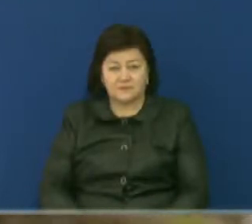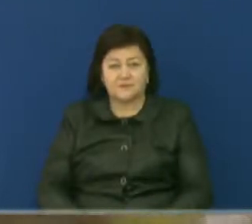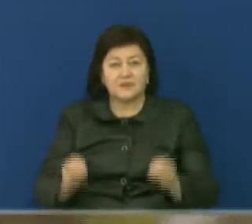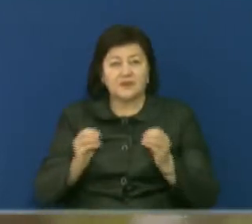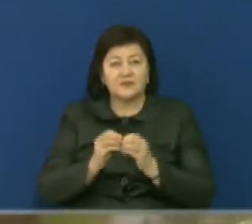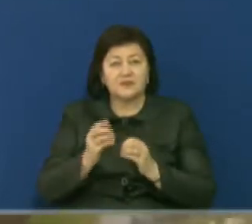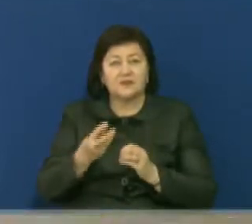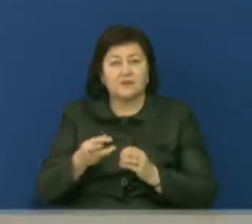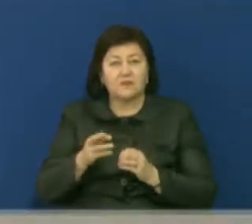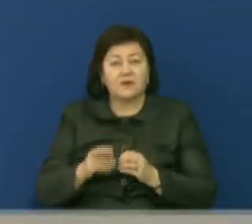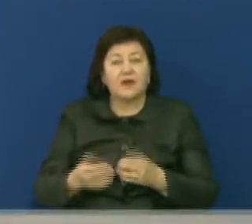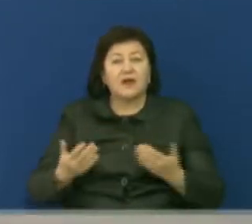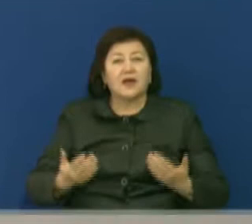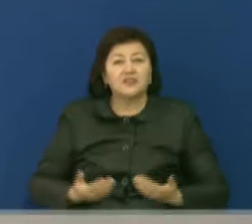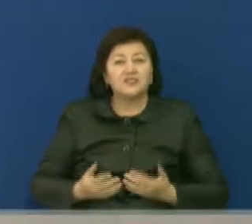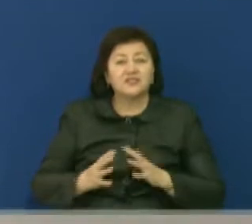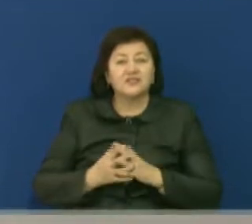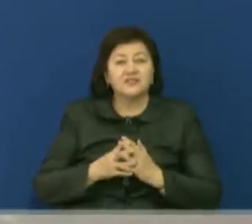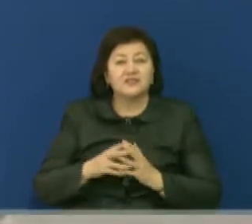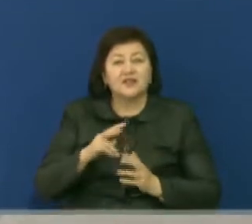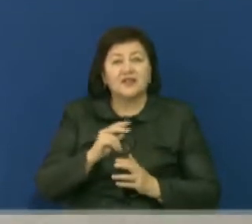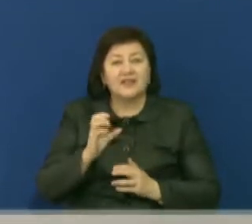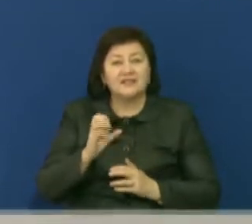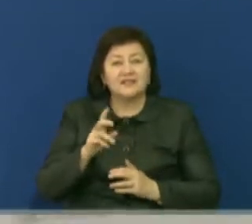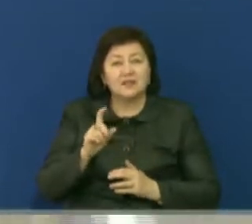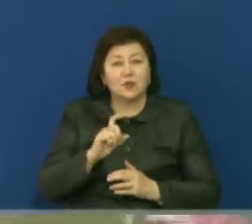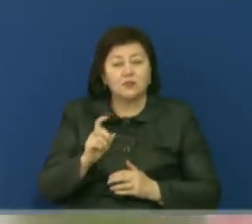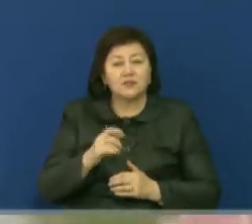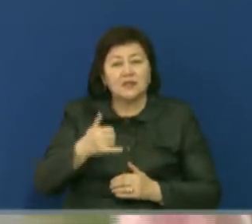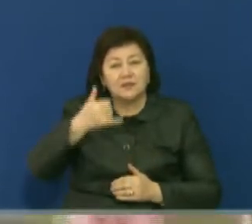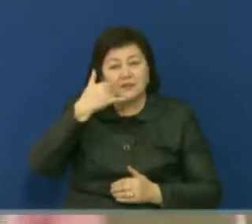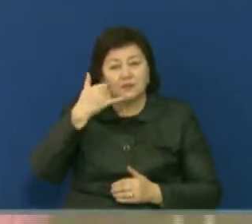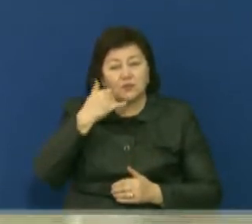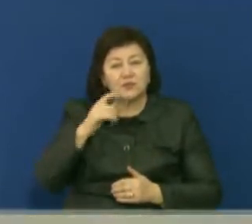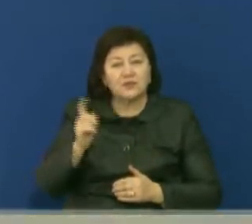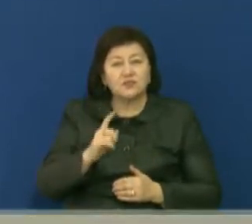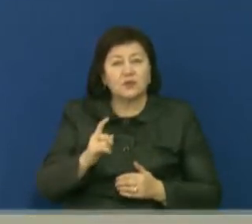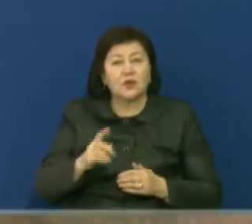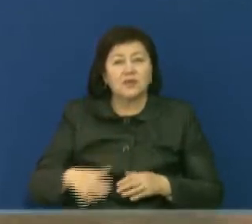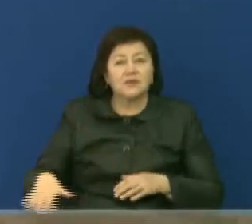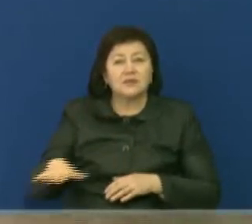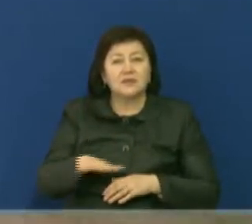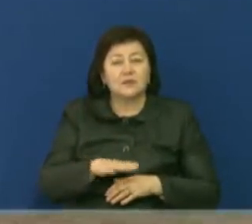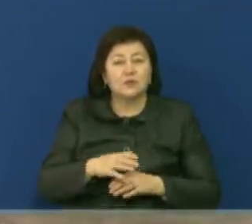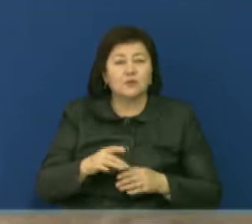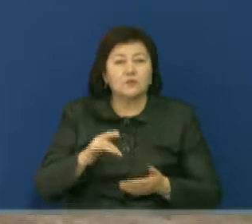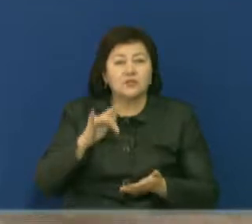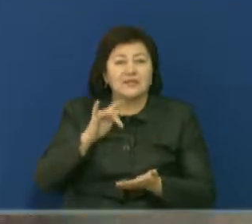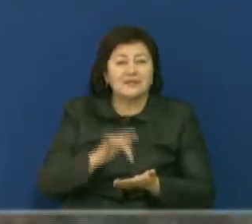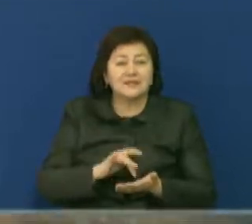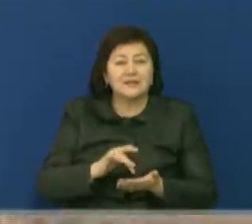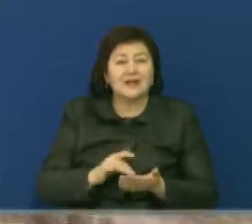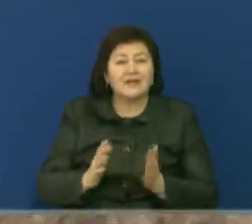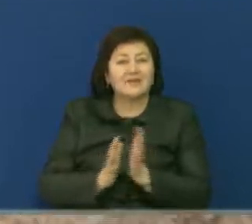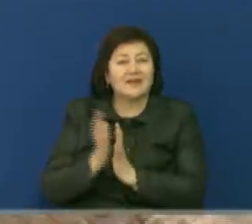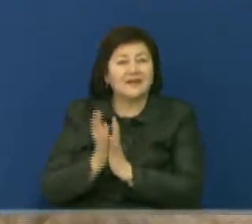10 мая от жителей села Лесхоз Ридерского лесхоза поступило экстренное сообщение о том, что на площади центрального лесничества горит сухая трава